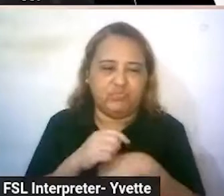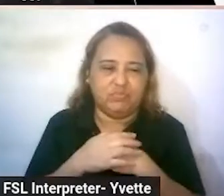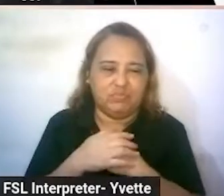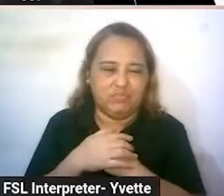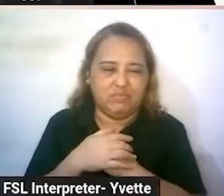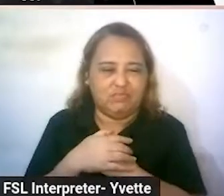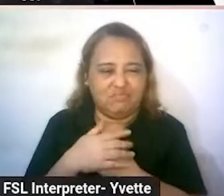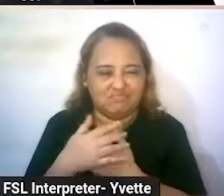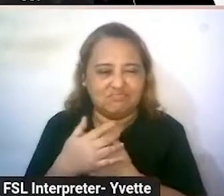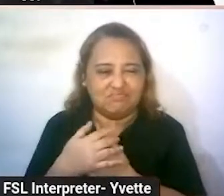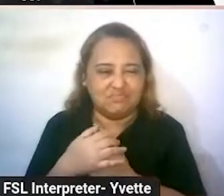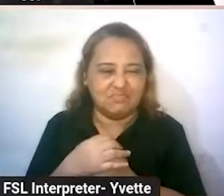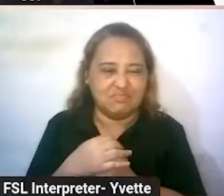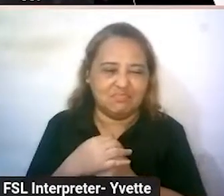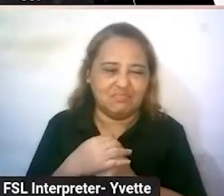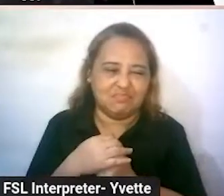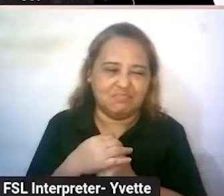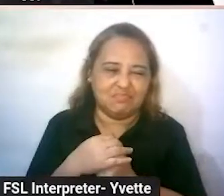really accept